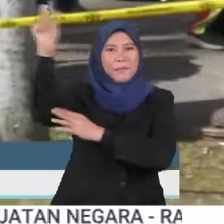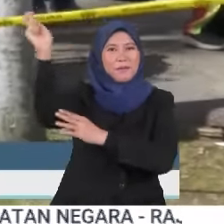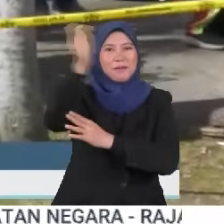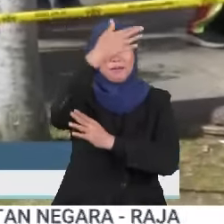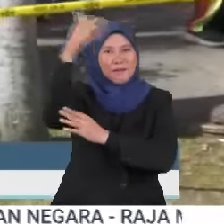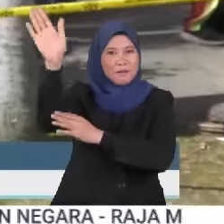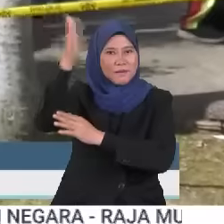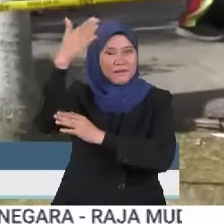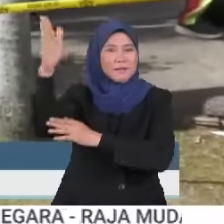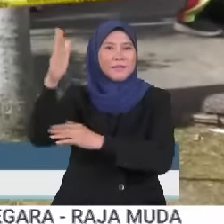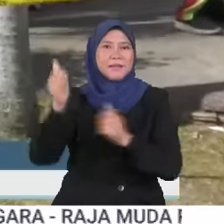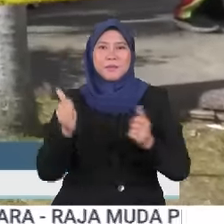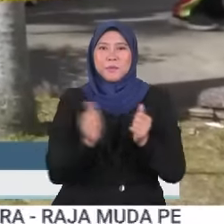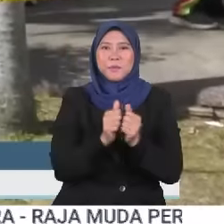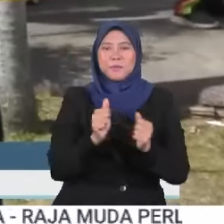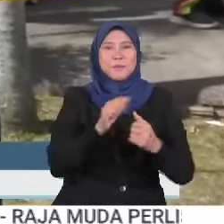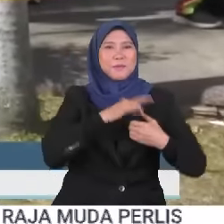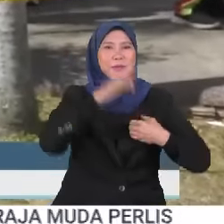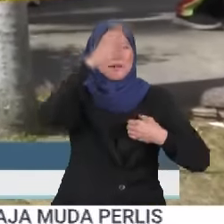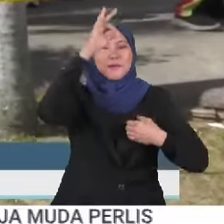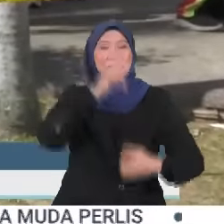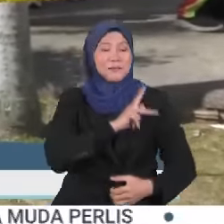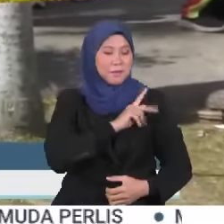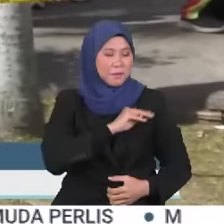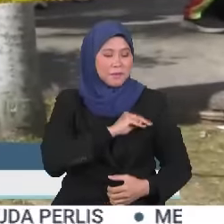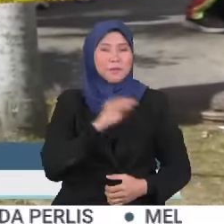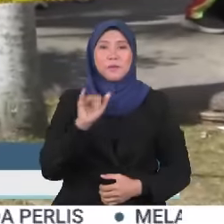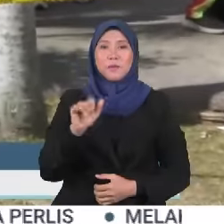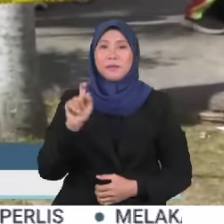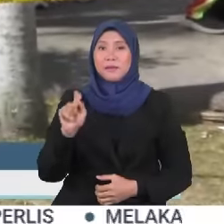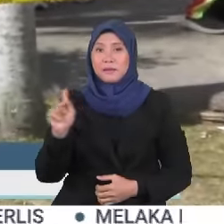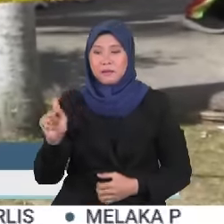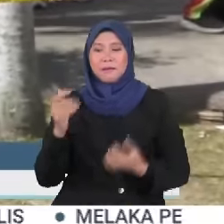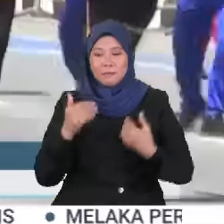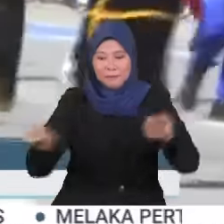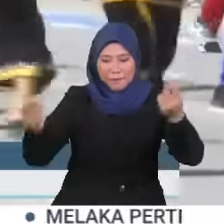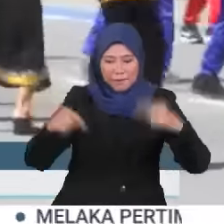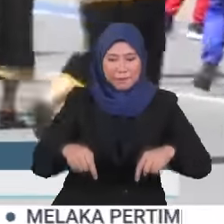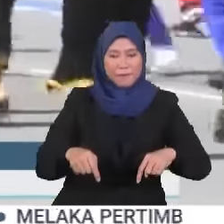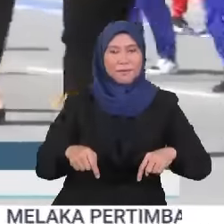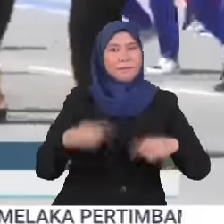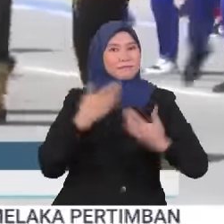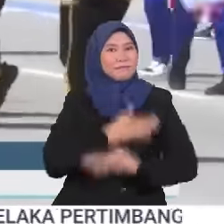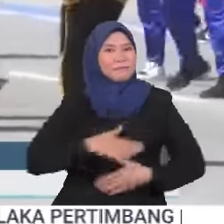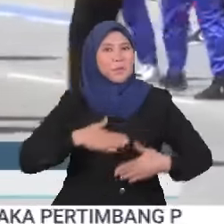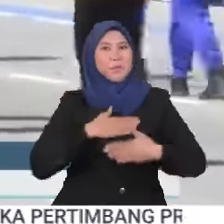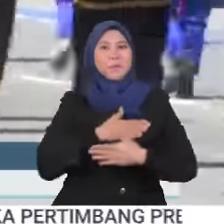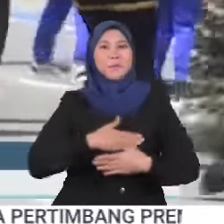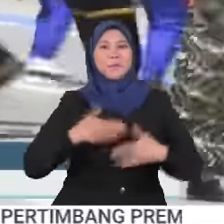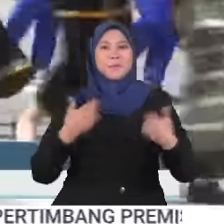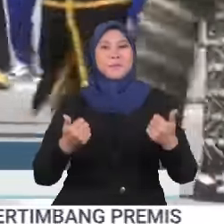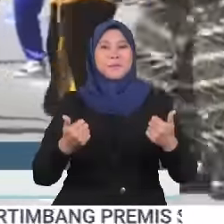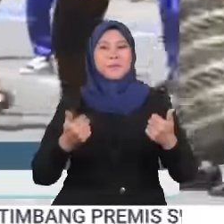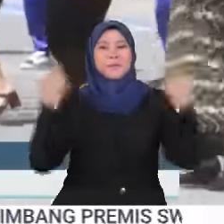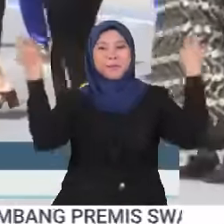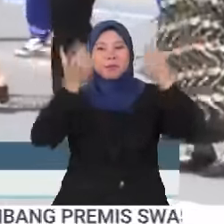penuh semangat ketua menteri ngantri pun telah datang dan memeriahkan lagi eee